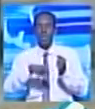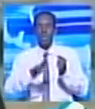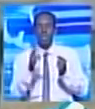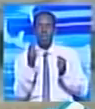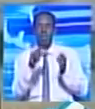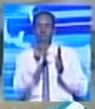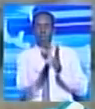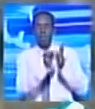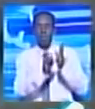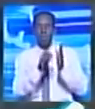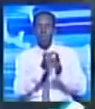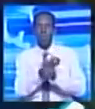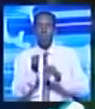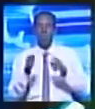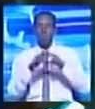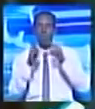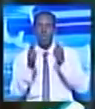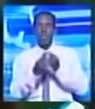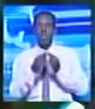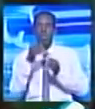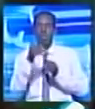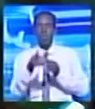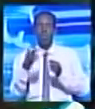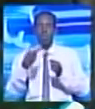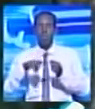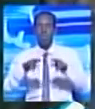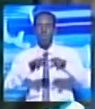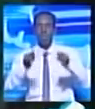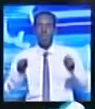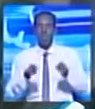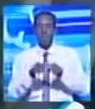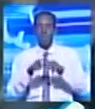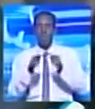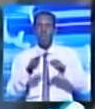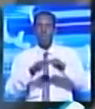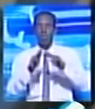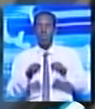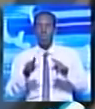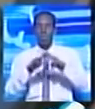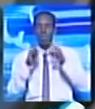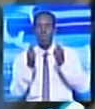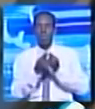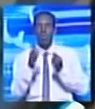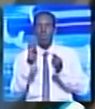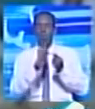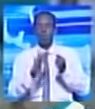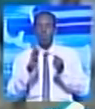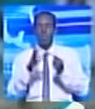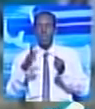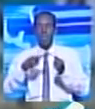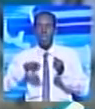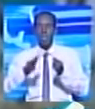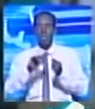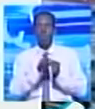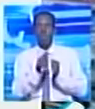des réfugiés de Bok, Markazi, avant de rejoindre la capitale, où il s'installe dans la grande banlieue de Balbala. Peter Chérif,